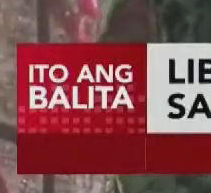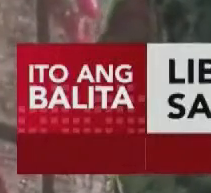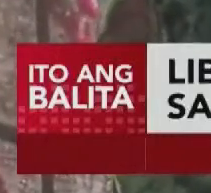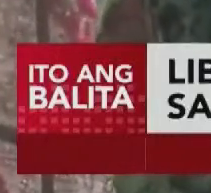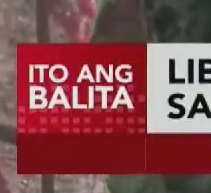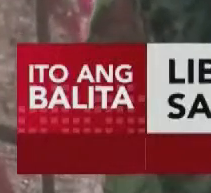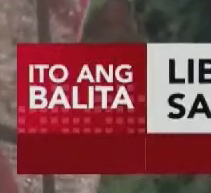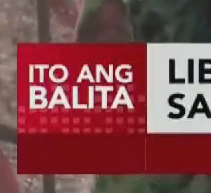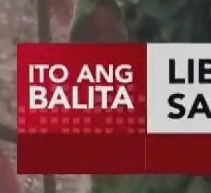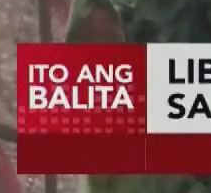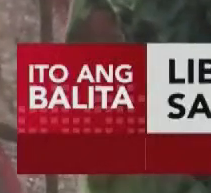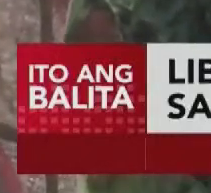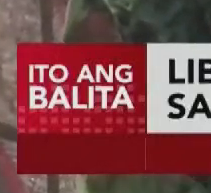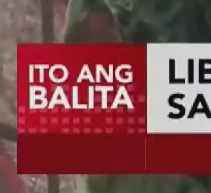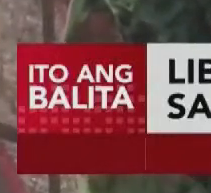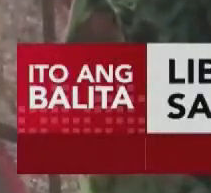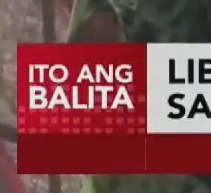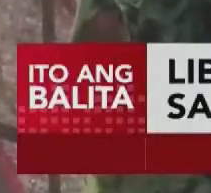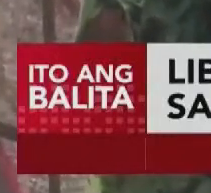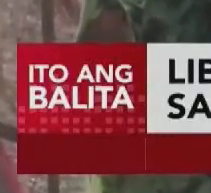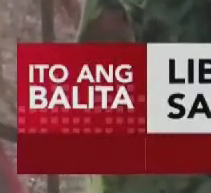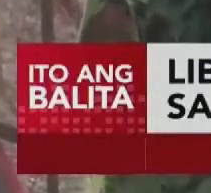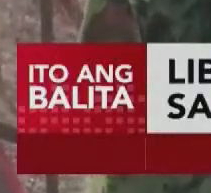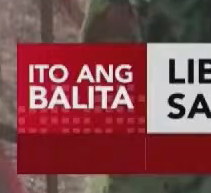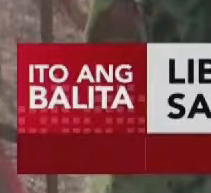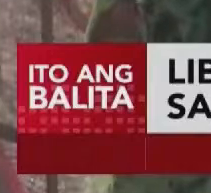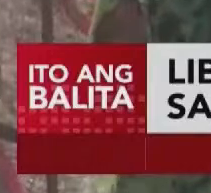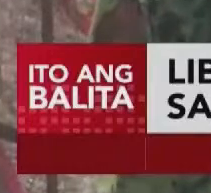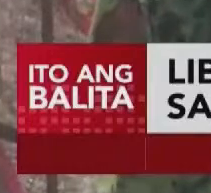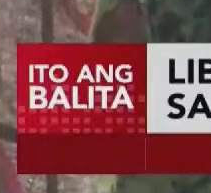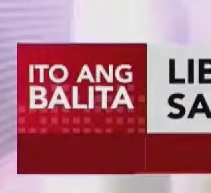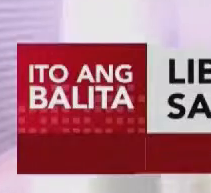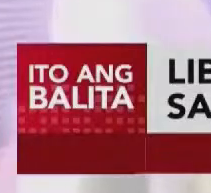para po matulungan lalo na po ngayong panahon ng pandemya.